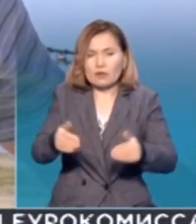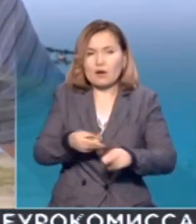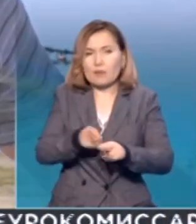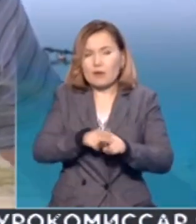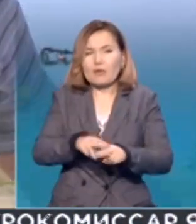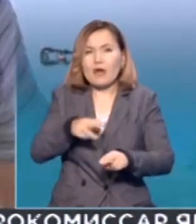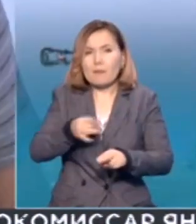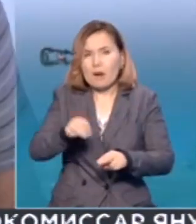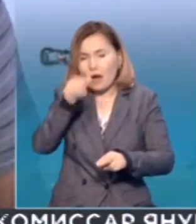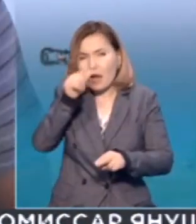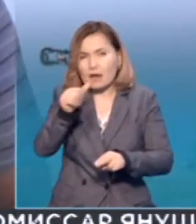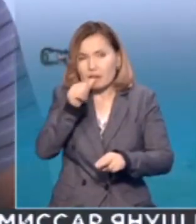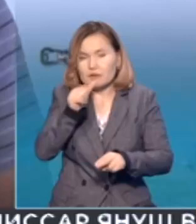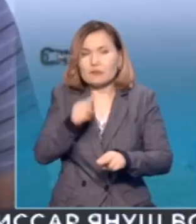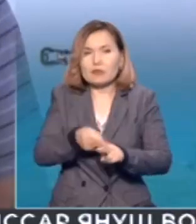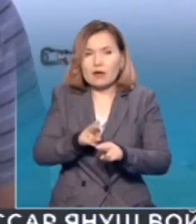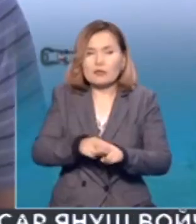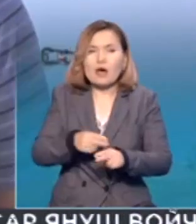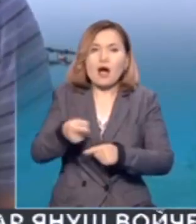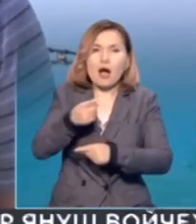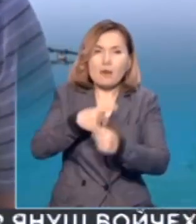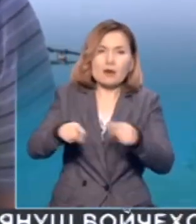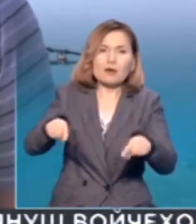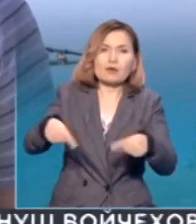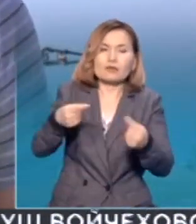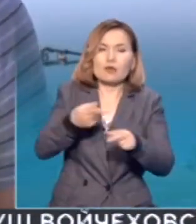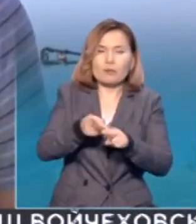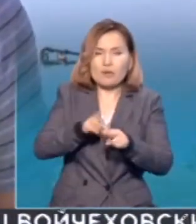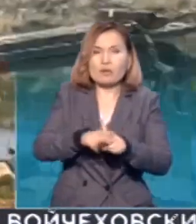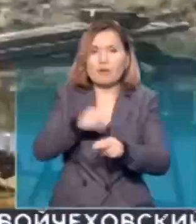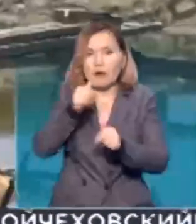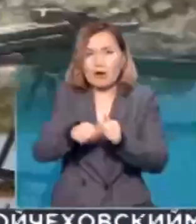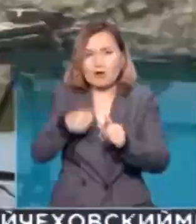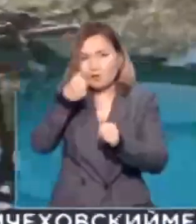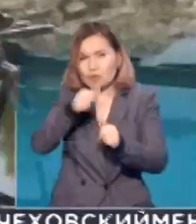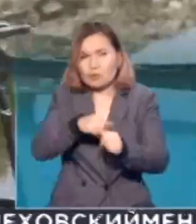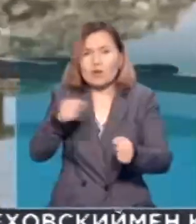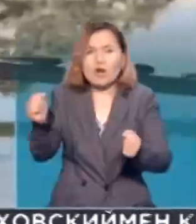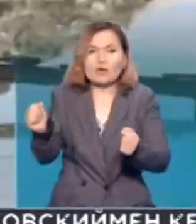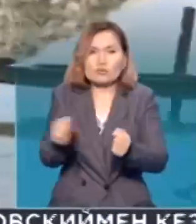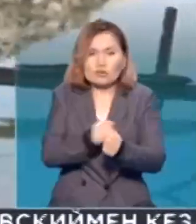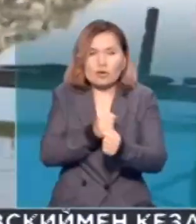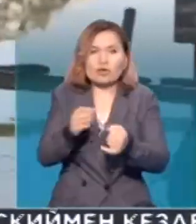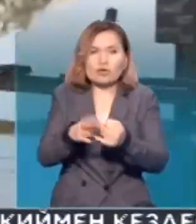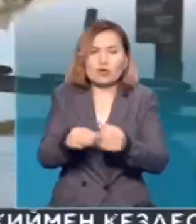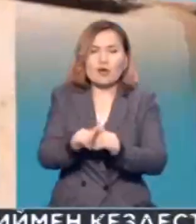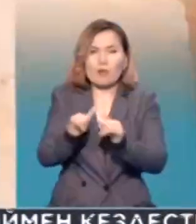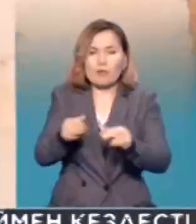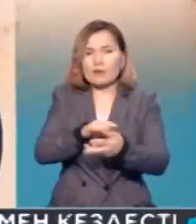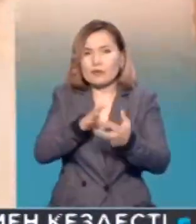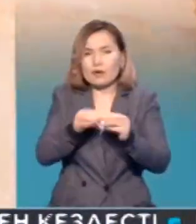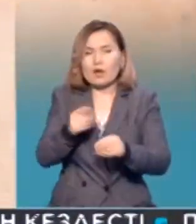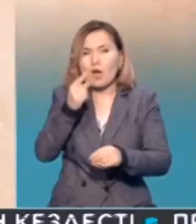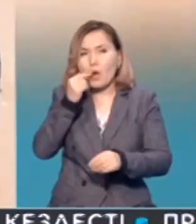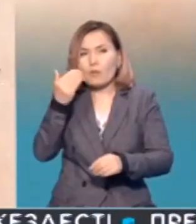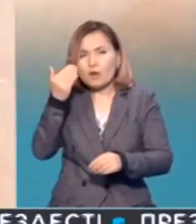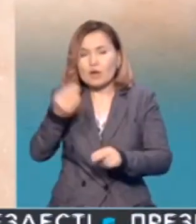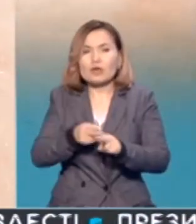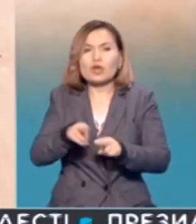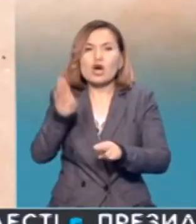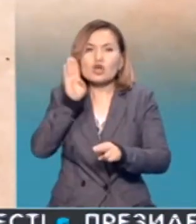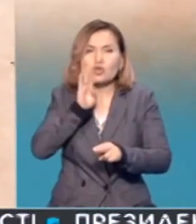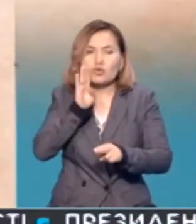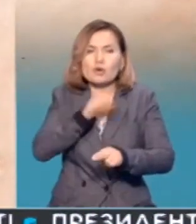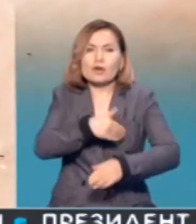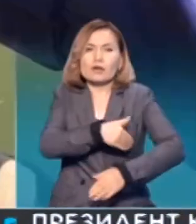қалпына келеді. Бірақ биыл олай болмады, жағаның көбі әлден құрғап жатыр. Гидролог Константин Карташов бұқтырма су қоймасының деңгейі мен